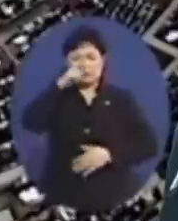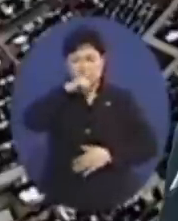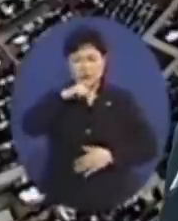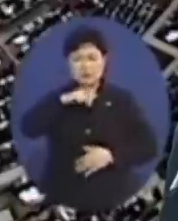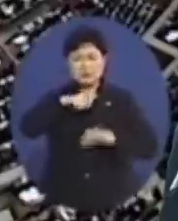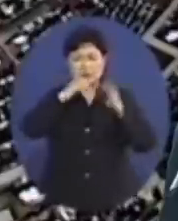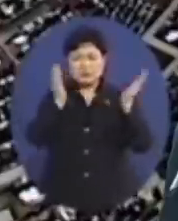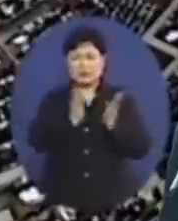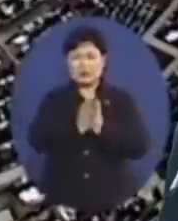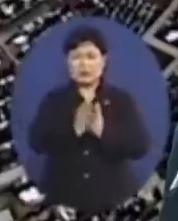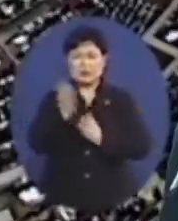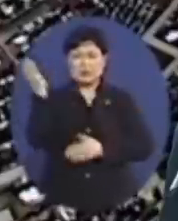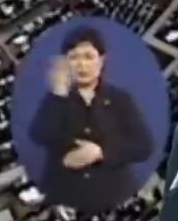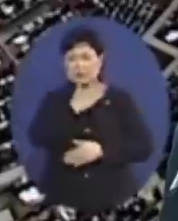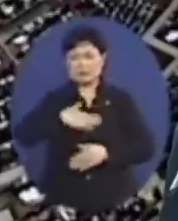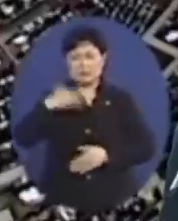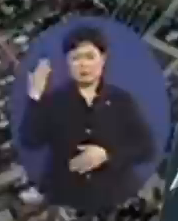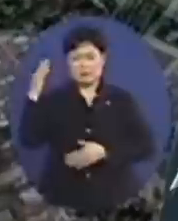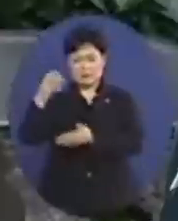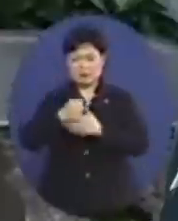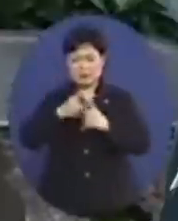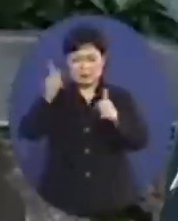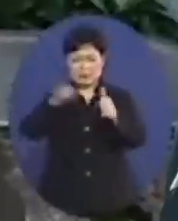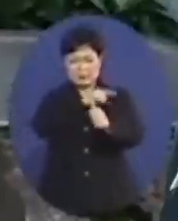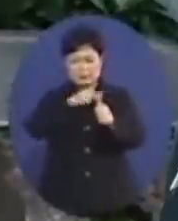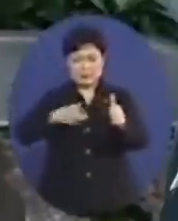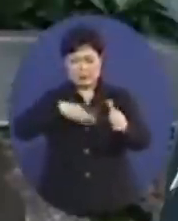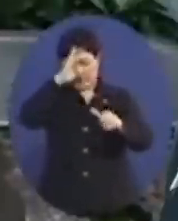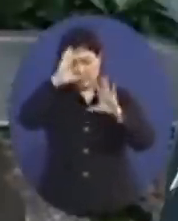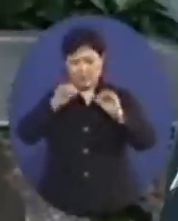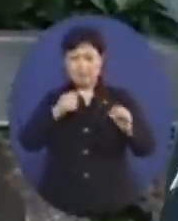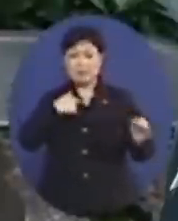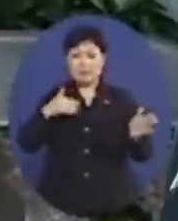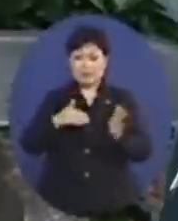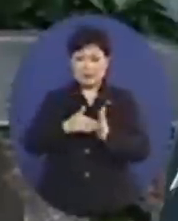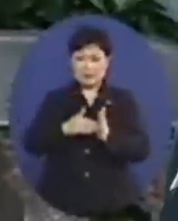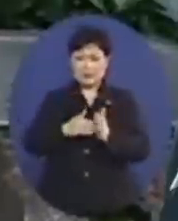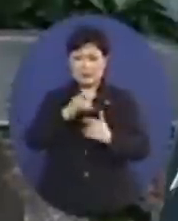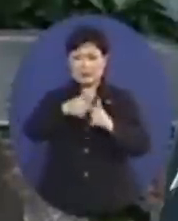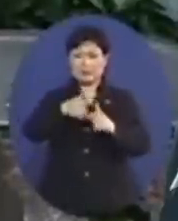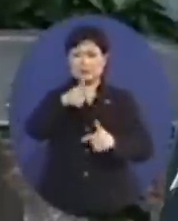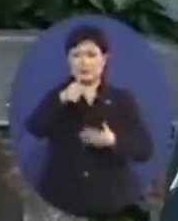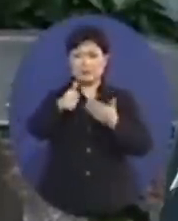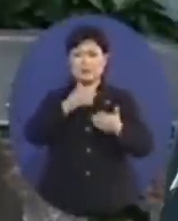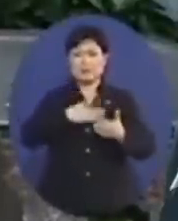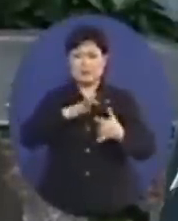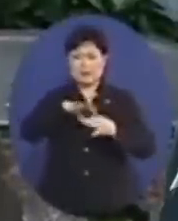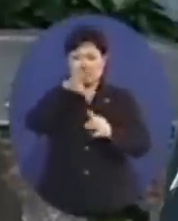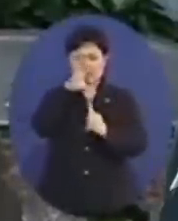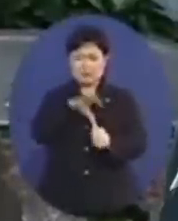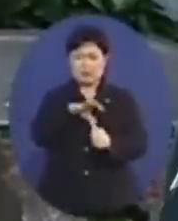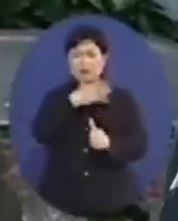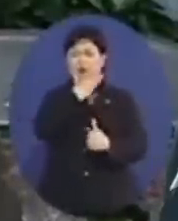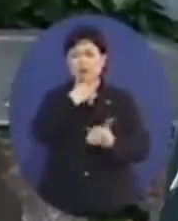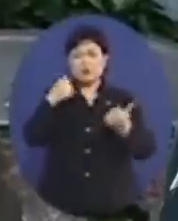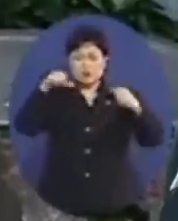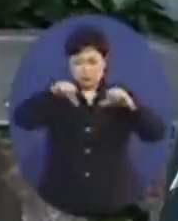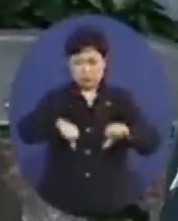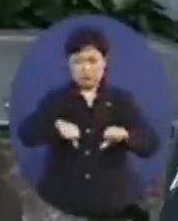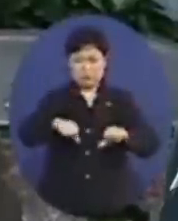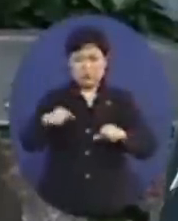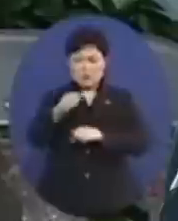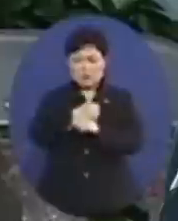나는 성결함을 얻었다. 제가 채찍에 맞으므로 내가 나음을 얻었다. 제가 나의 재주를 걸머지고 아브라함의 복을